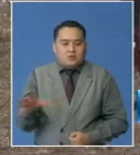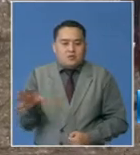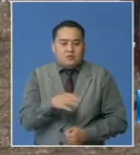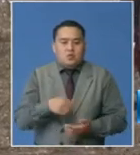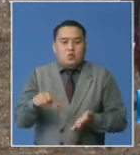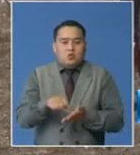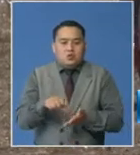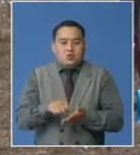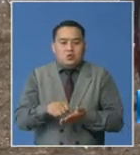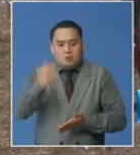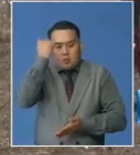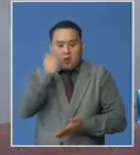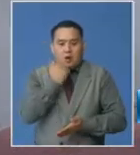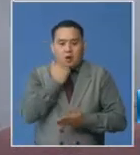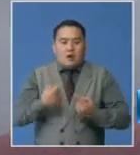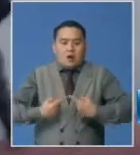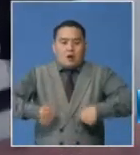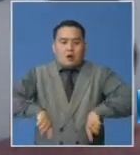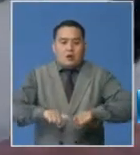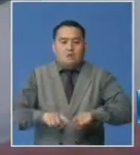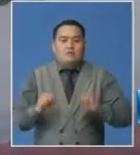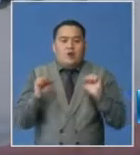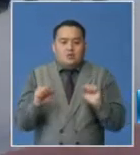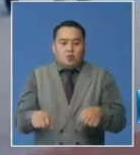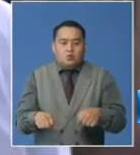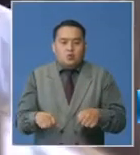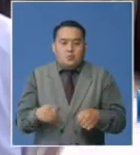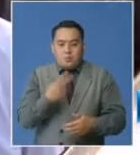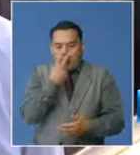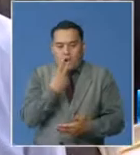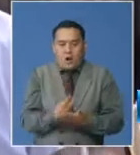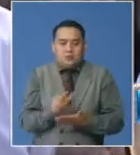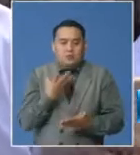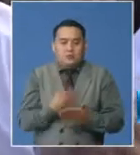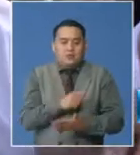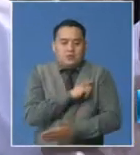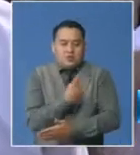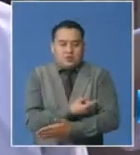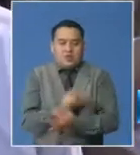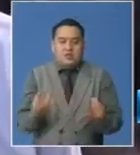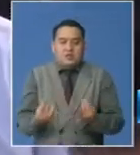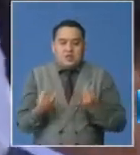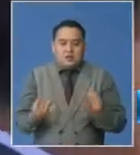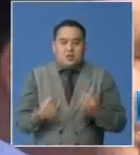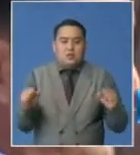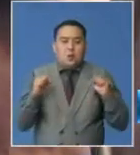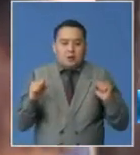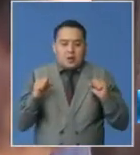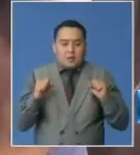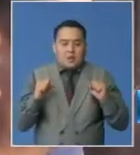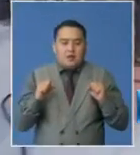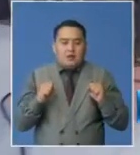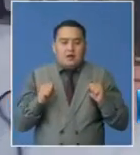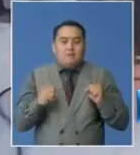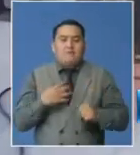участники соревнований благодарны организаторам за предоставленную возможность вновь попробовать свои силы в этом зрелищном и динамичном виде спорта, который